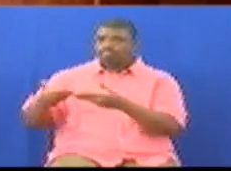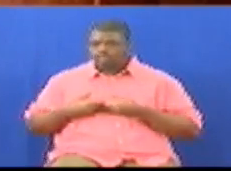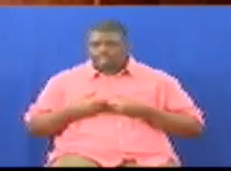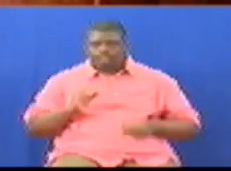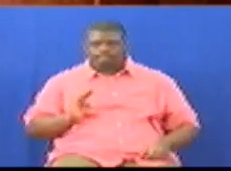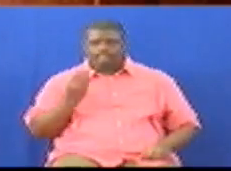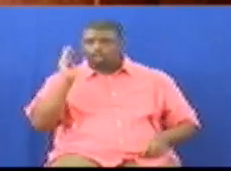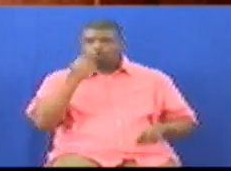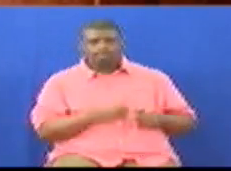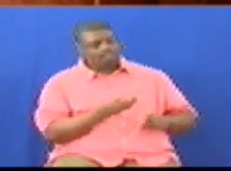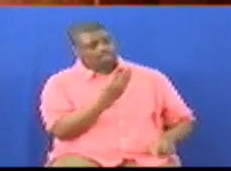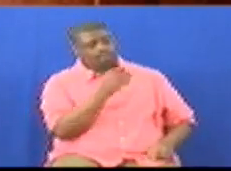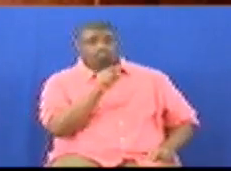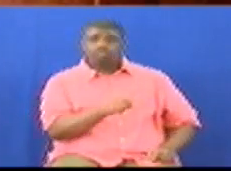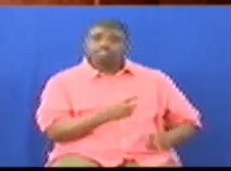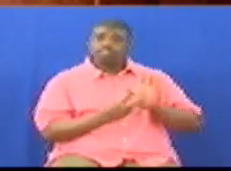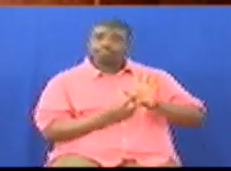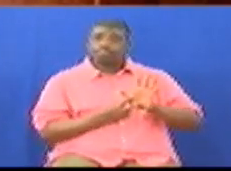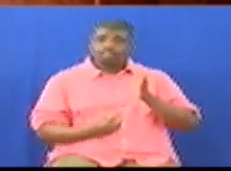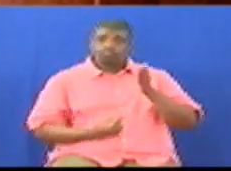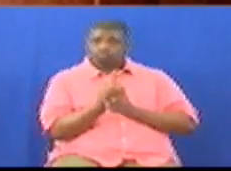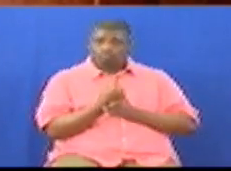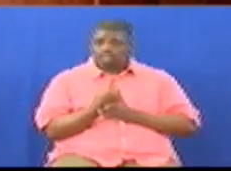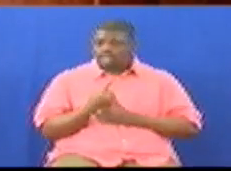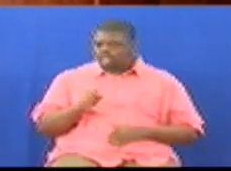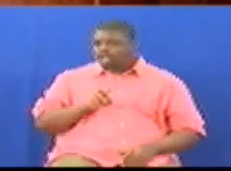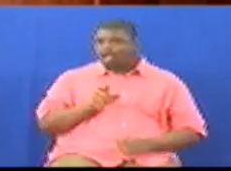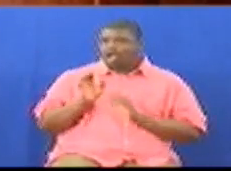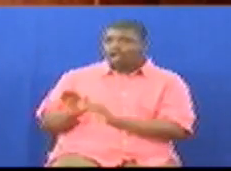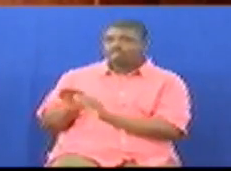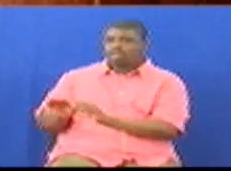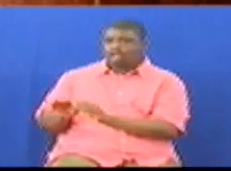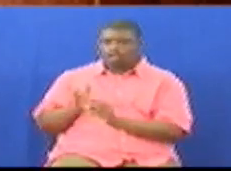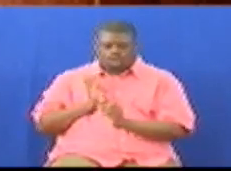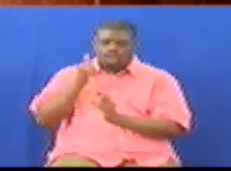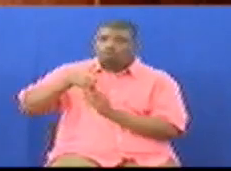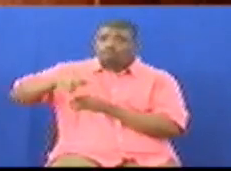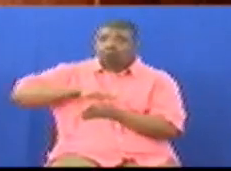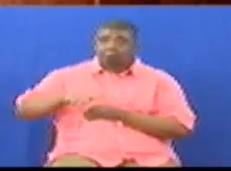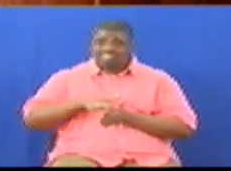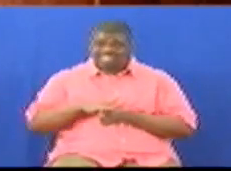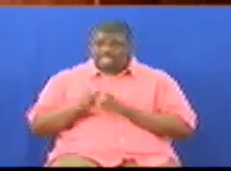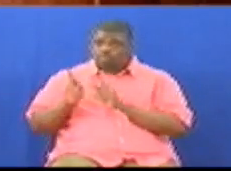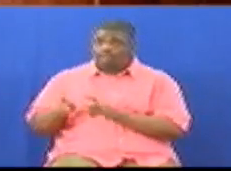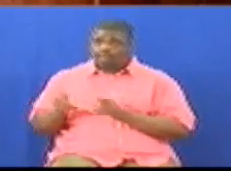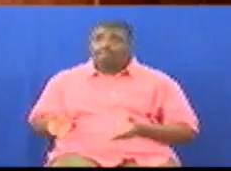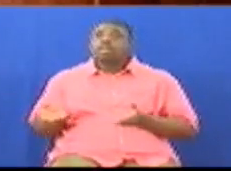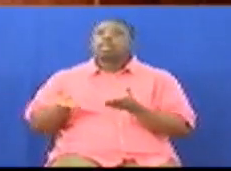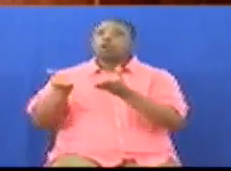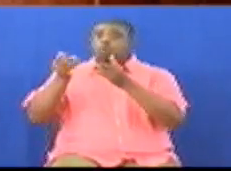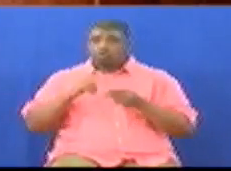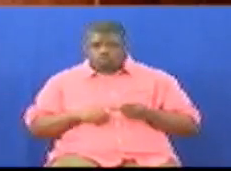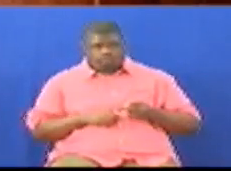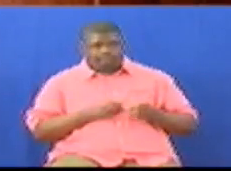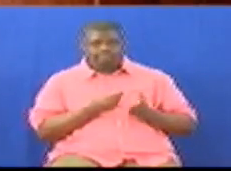bilioni 414.7 kutoka hazina kwa ajili ya matumizi ya kawaida na maendeleo. Kiasi hicho ni sawa na 73.4%